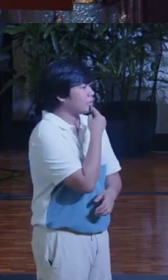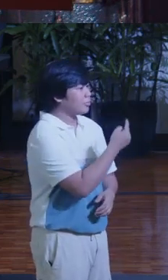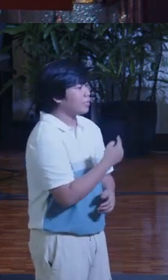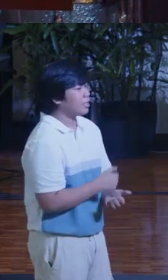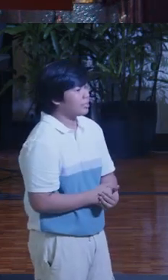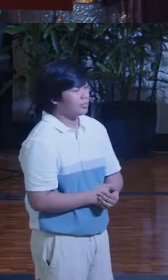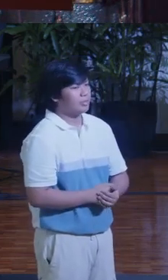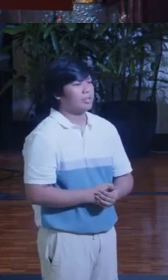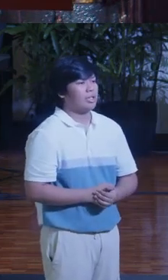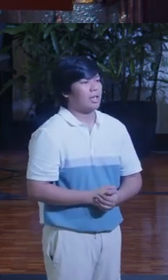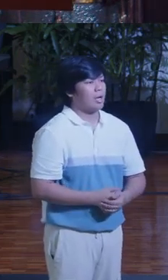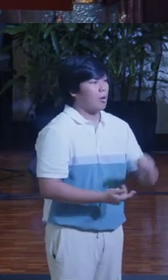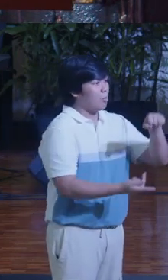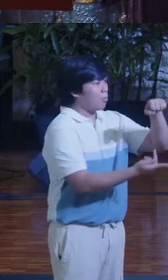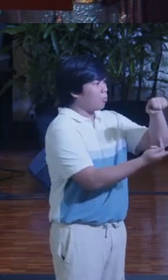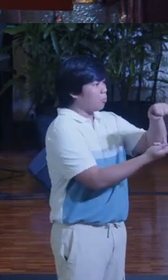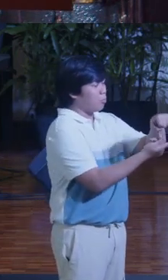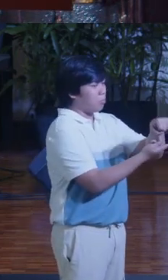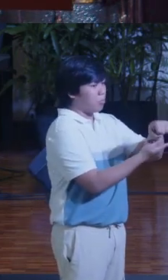po siyang